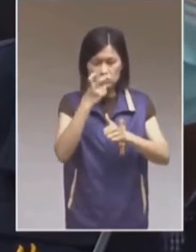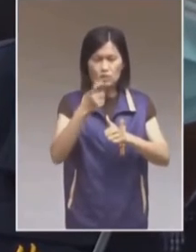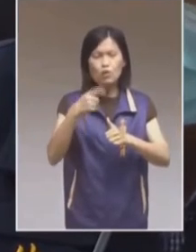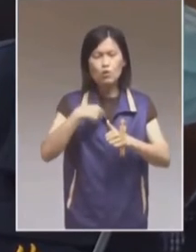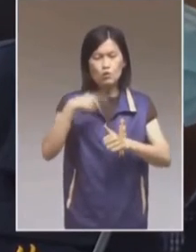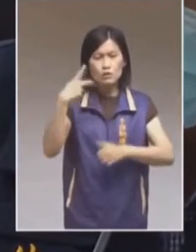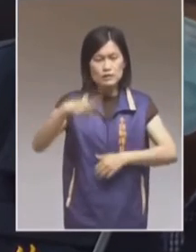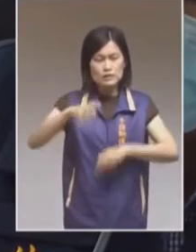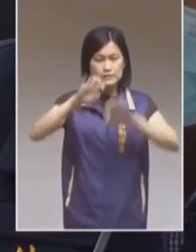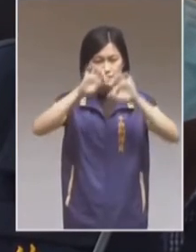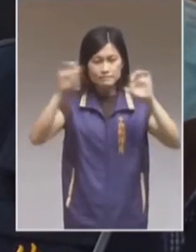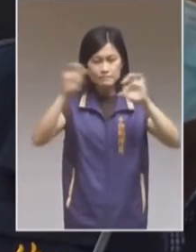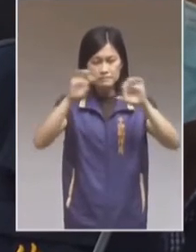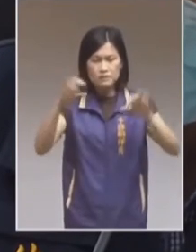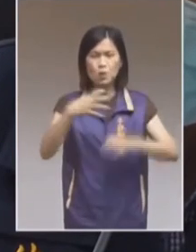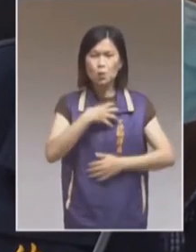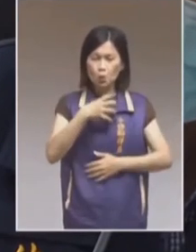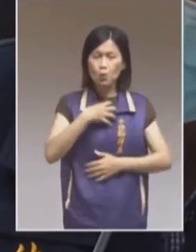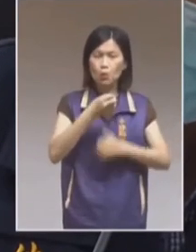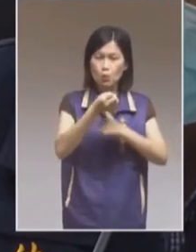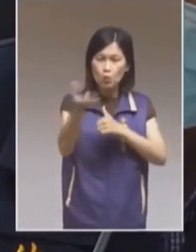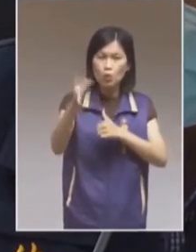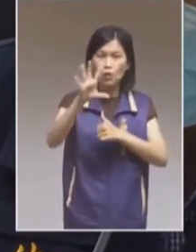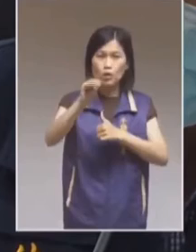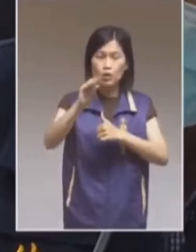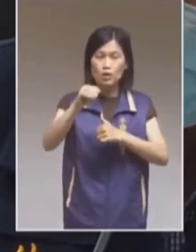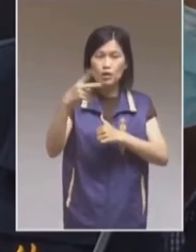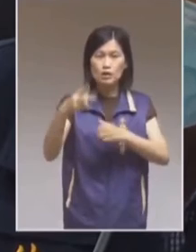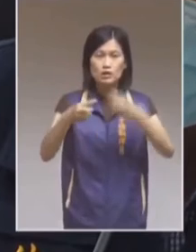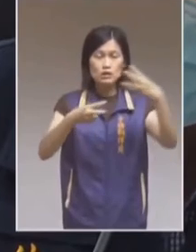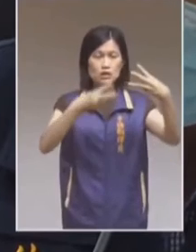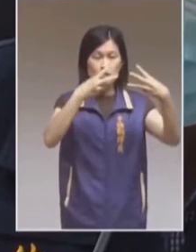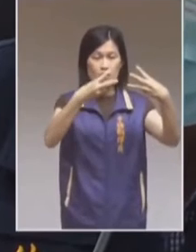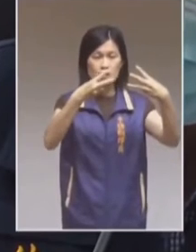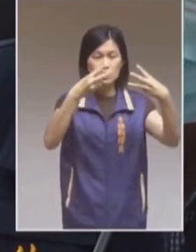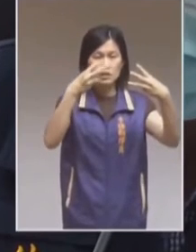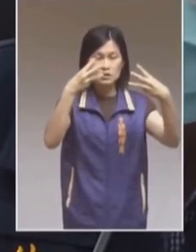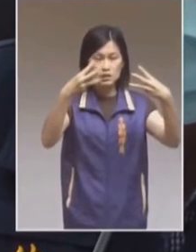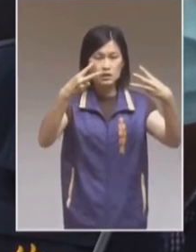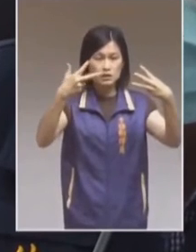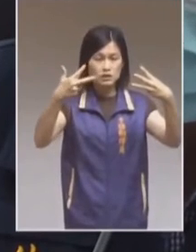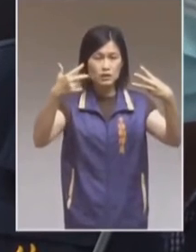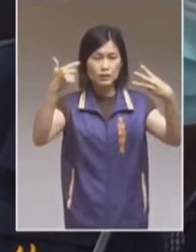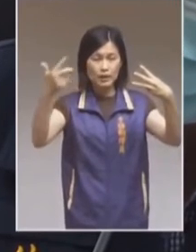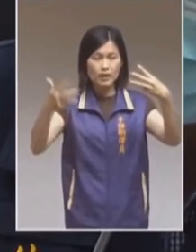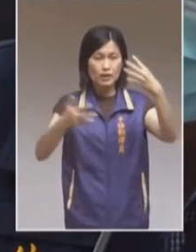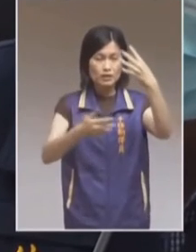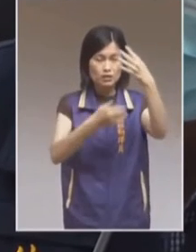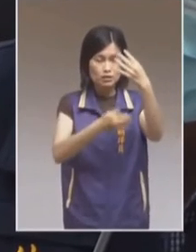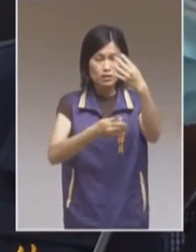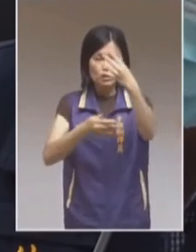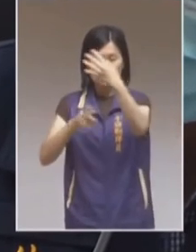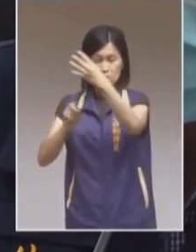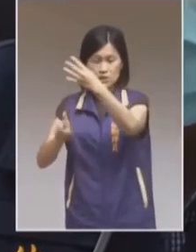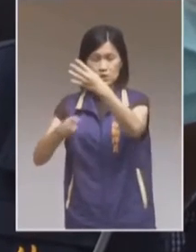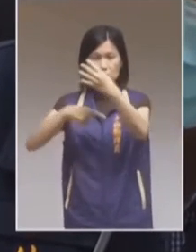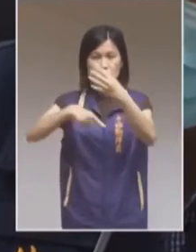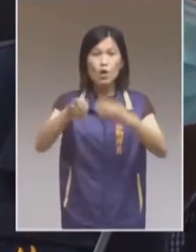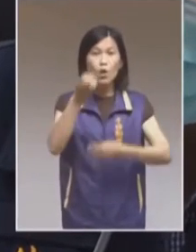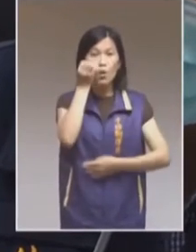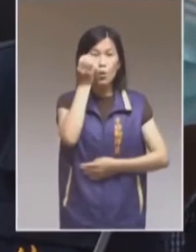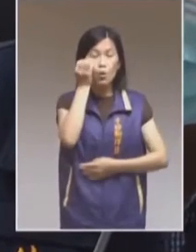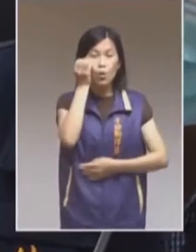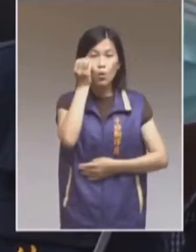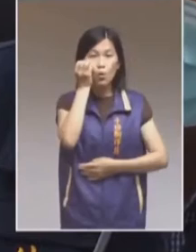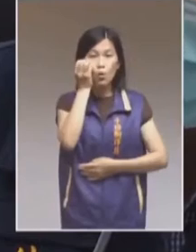清可能的一些风险。那在32378这个个案，他4月9号到4月10号是到花莲